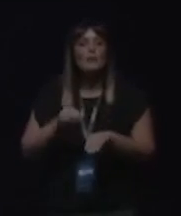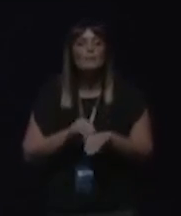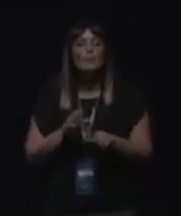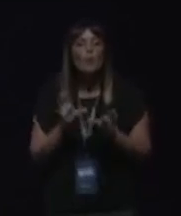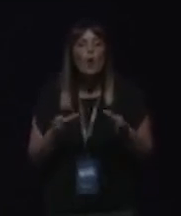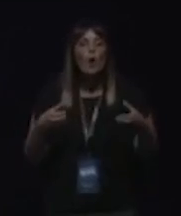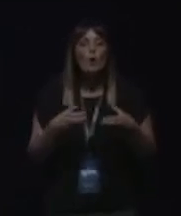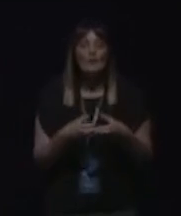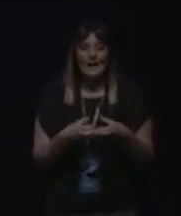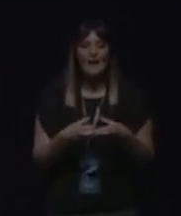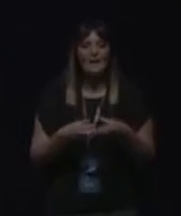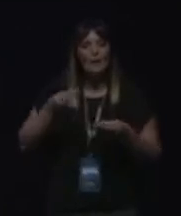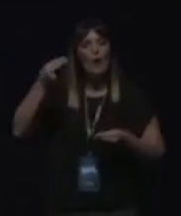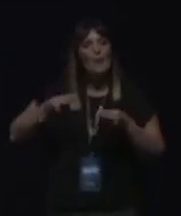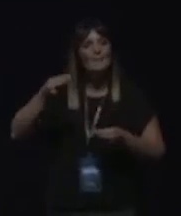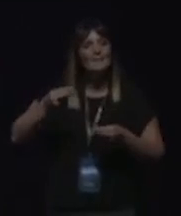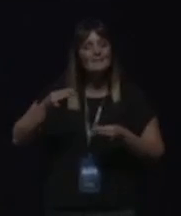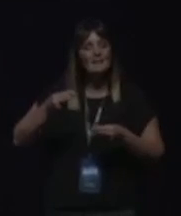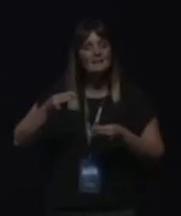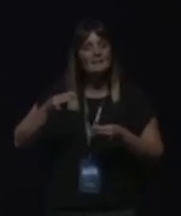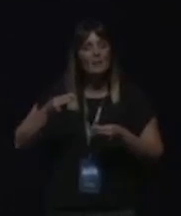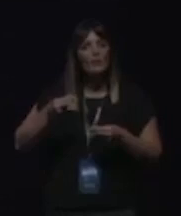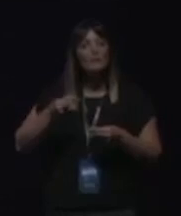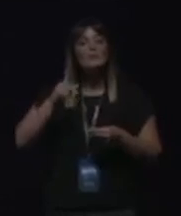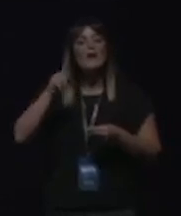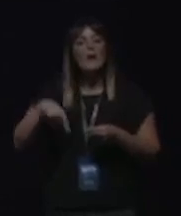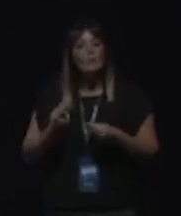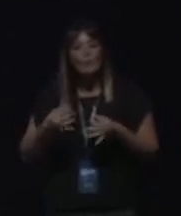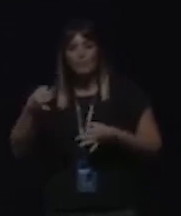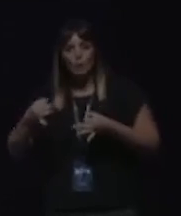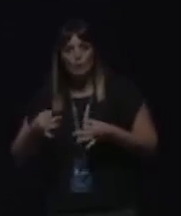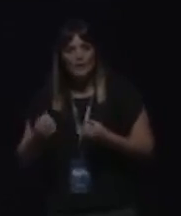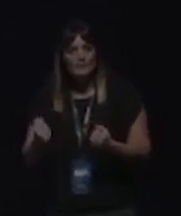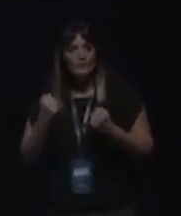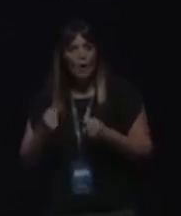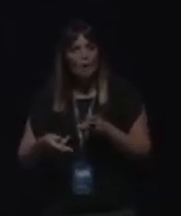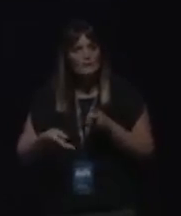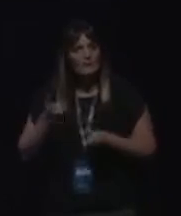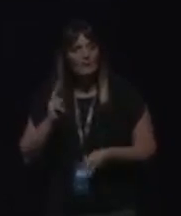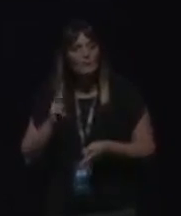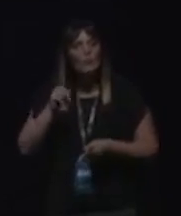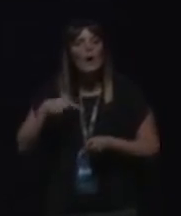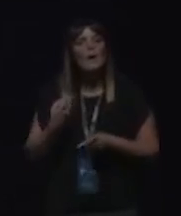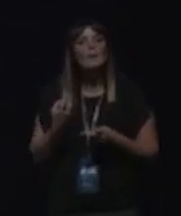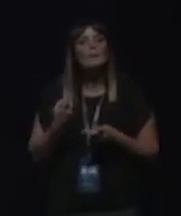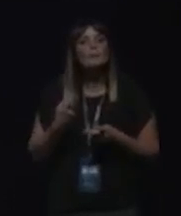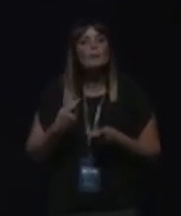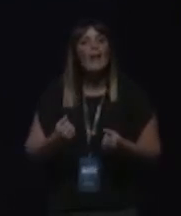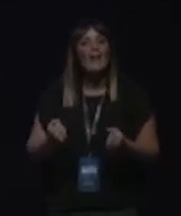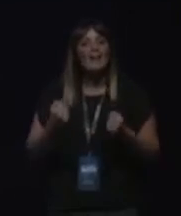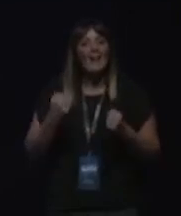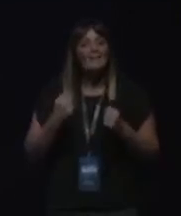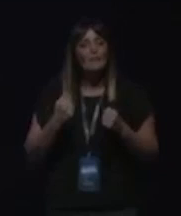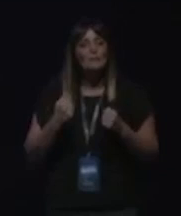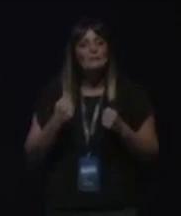amministrativo, il rafforzamento dell'ufficio del processo, il rafforzamento dell'organico dei magistrati e quantomeno il riempimento.